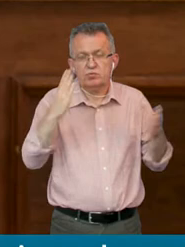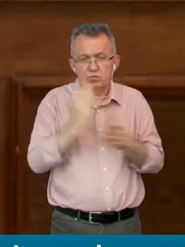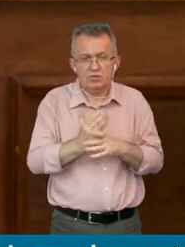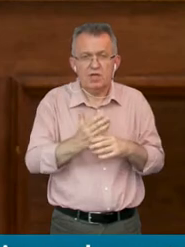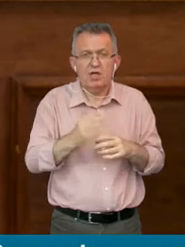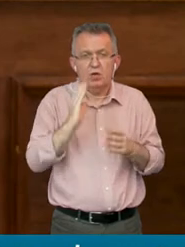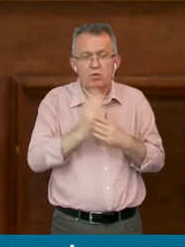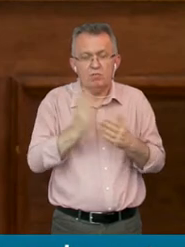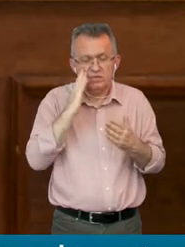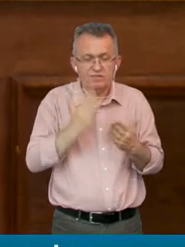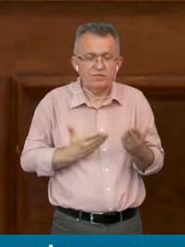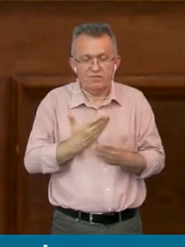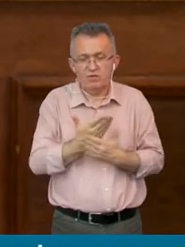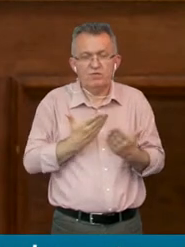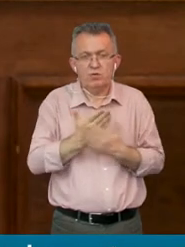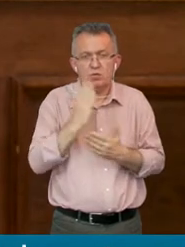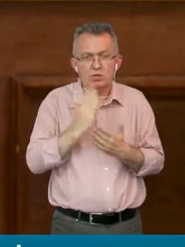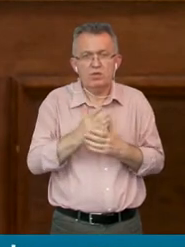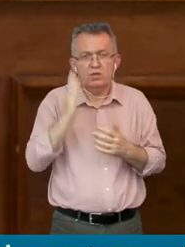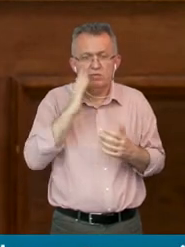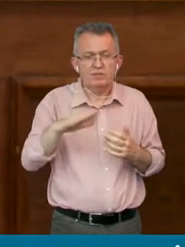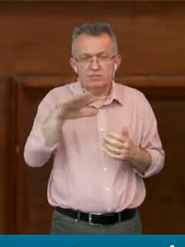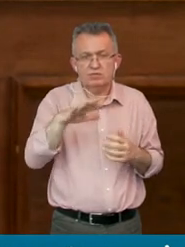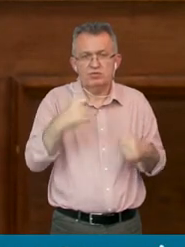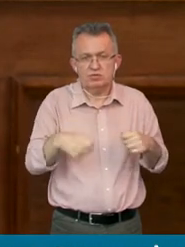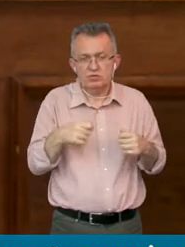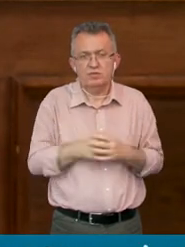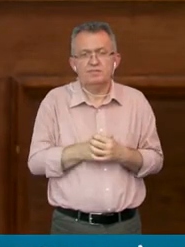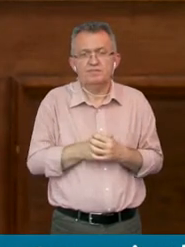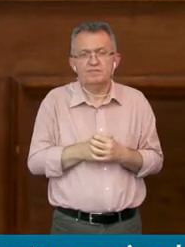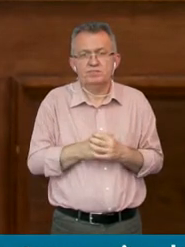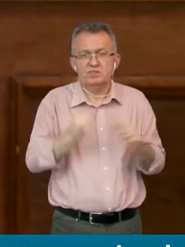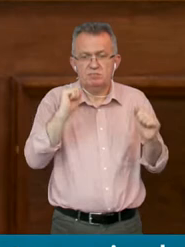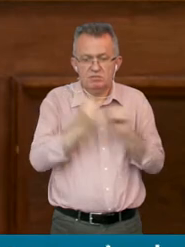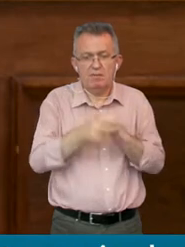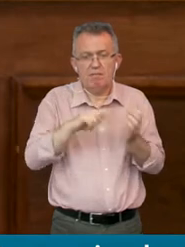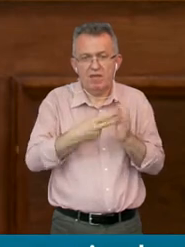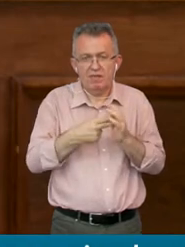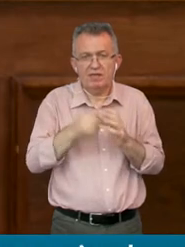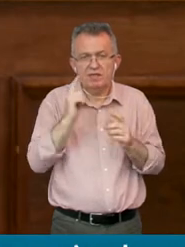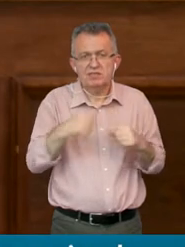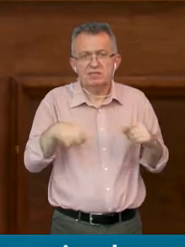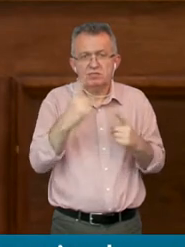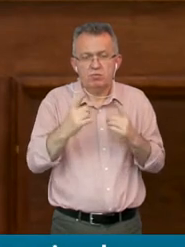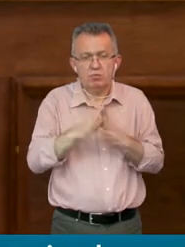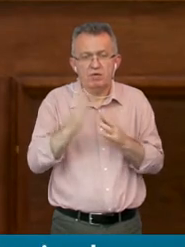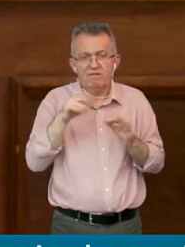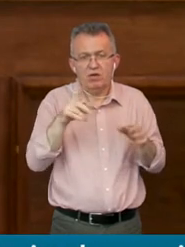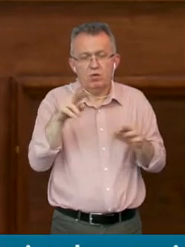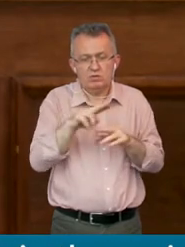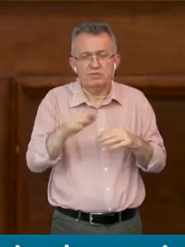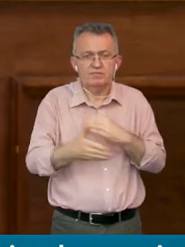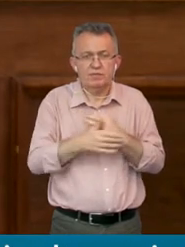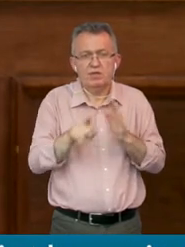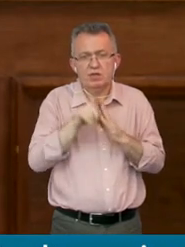skutek wniosków mieszkańców tamtej części Szczecina zmieniliśmy plan i działkę, która była pod budownictwo wielorodzinne, przeznaczyliśmy